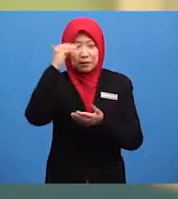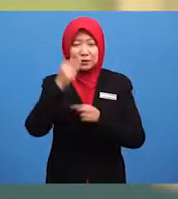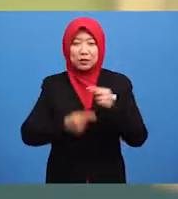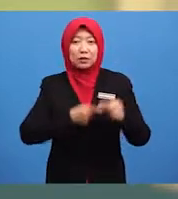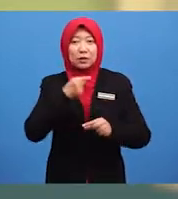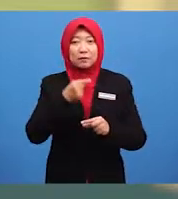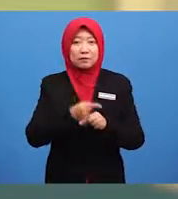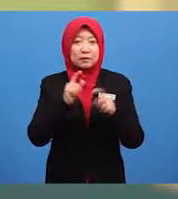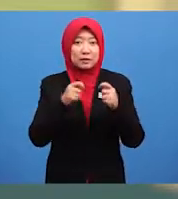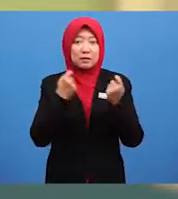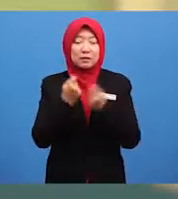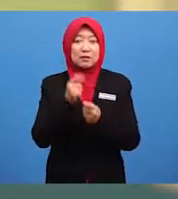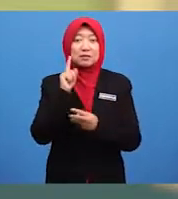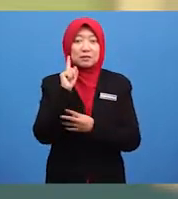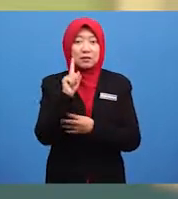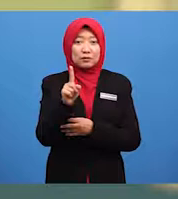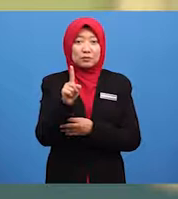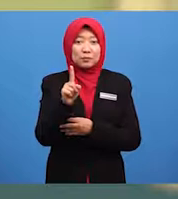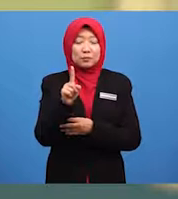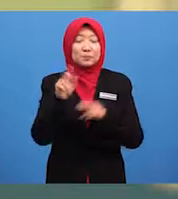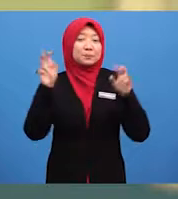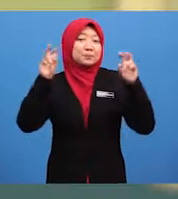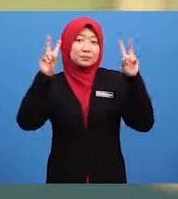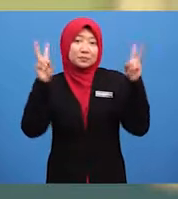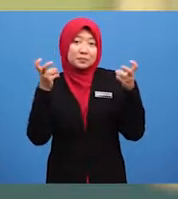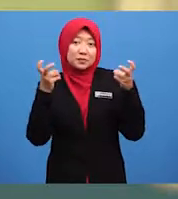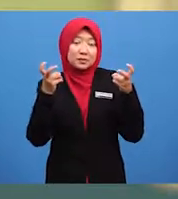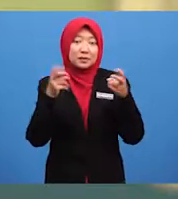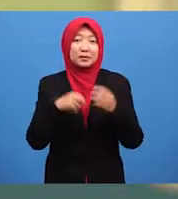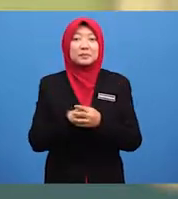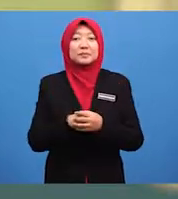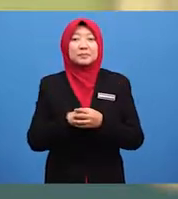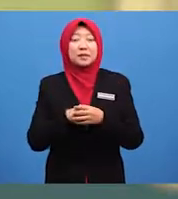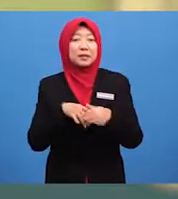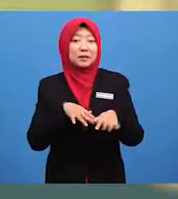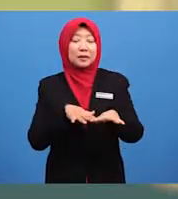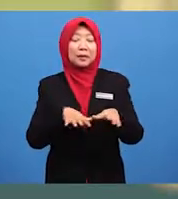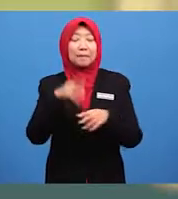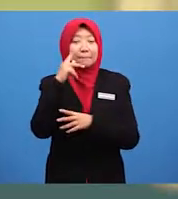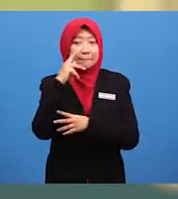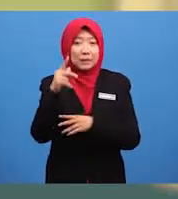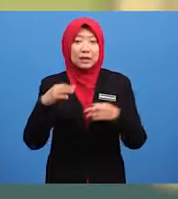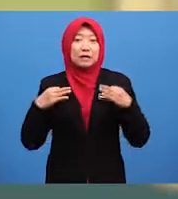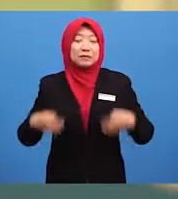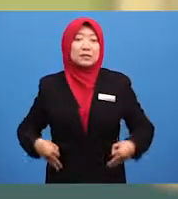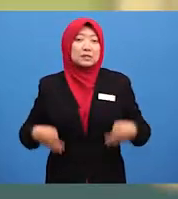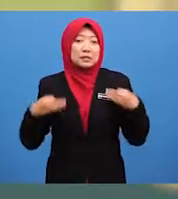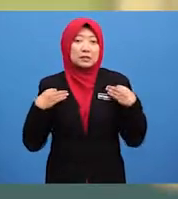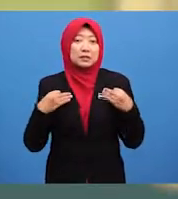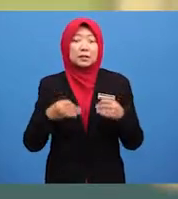geografi tingkatan 1, tajuk saliran pandang darat fizikal peringkat aliran